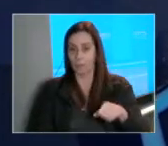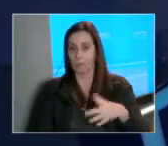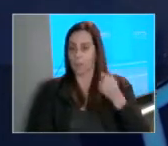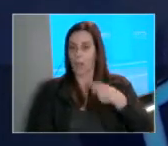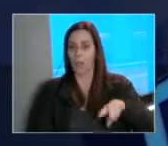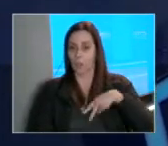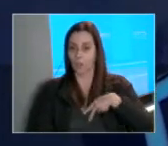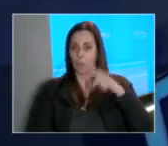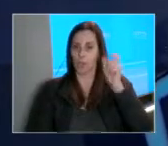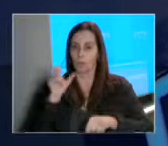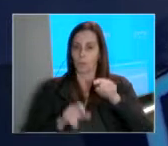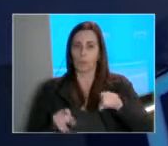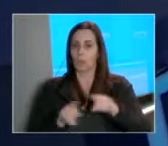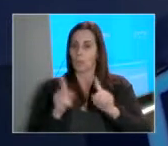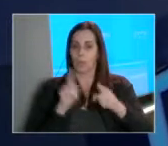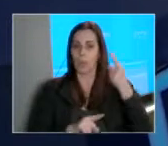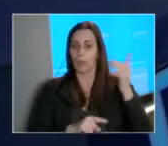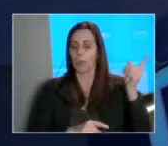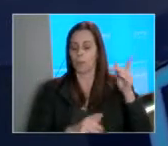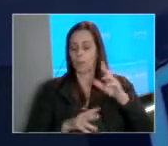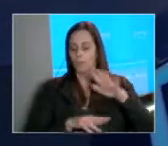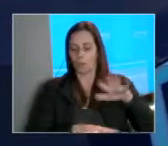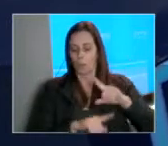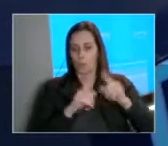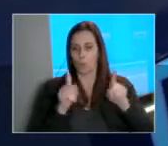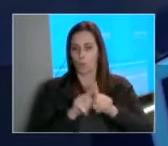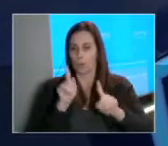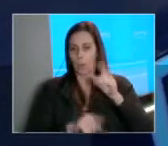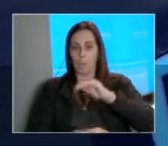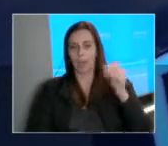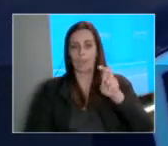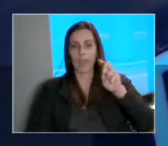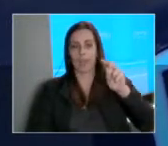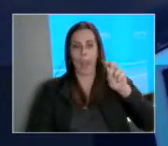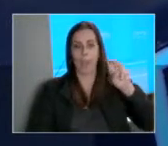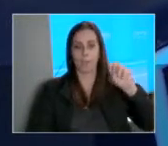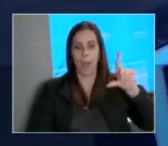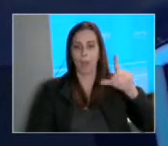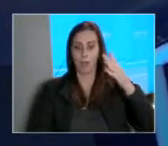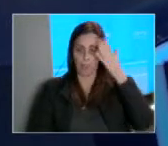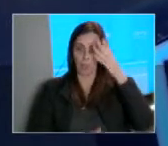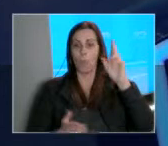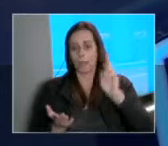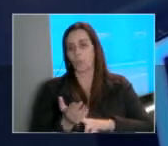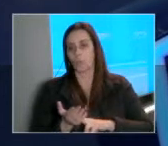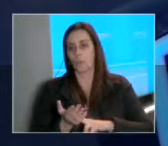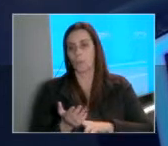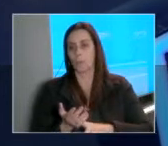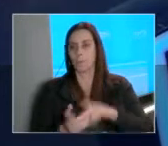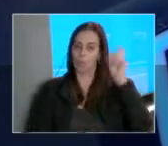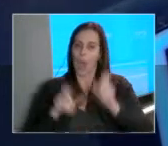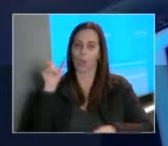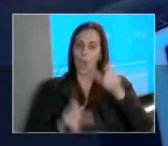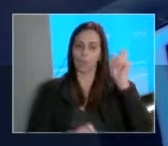תיקח אחריות על התושבים האלה, כמו שקרה בליפתה, וכמו שקרה בגבעת המל, שהכירו בזכויות